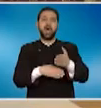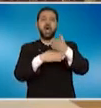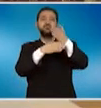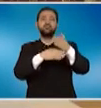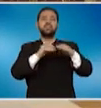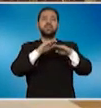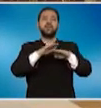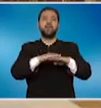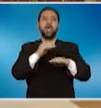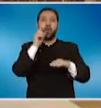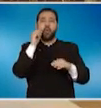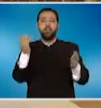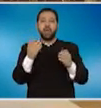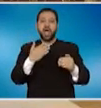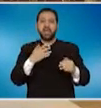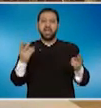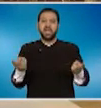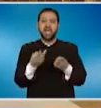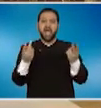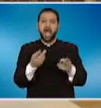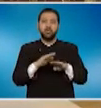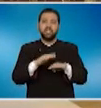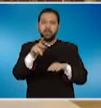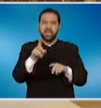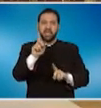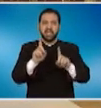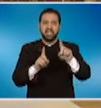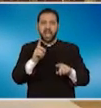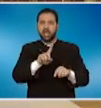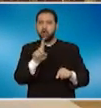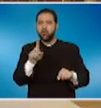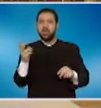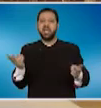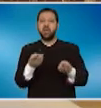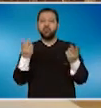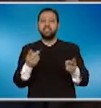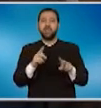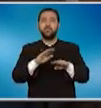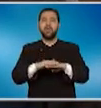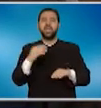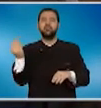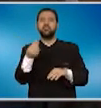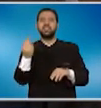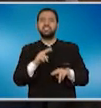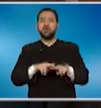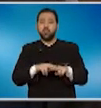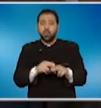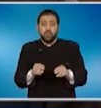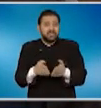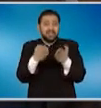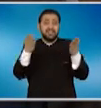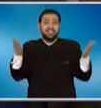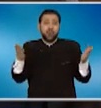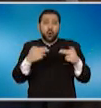nostru, ne asemănăm cu Maica Domnului, care prin consimțământul ei a primit pe Fiul lui Dumnezeu și prin